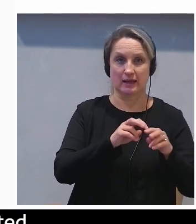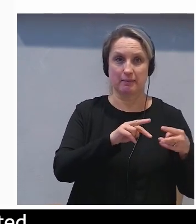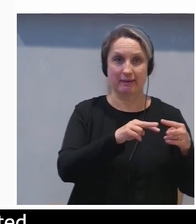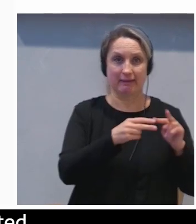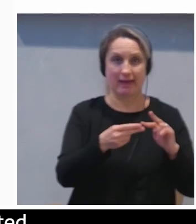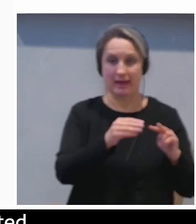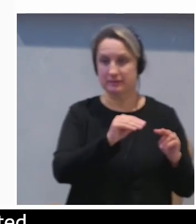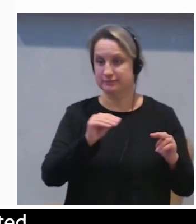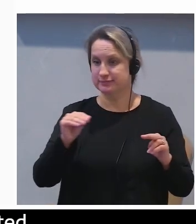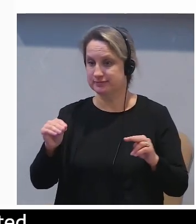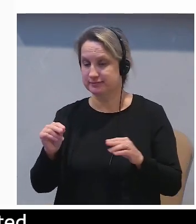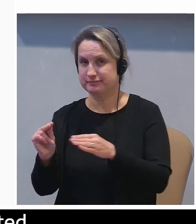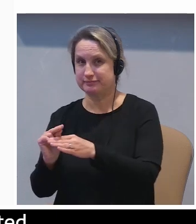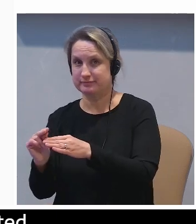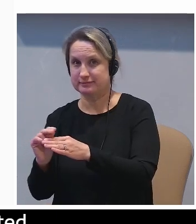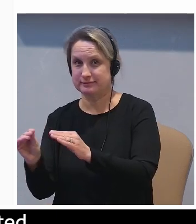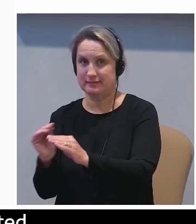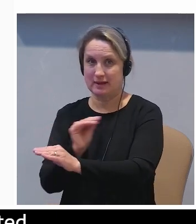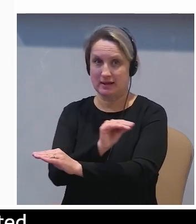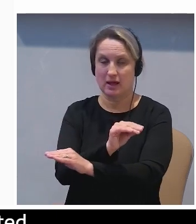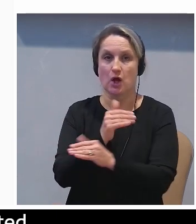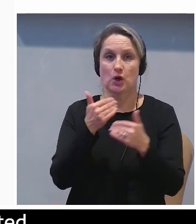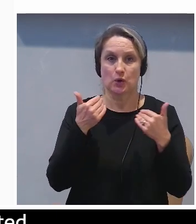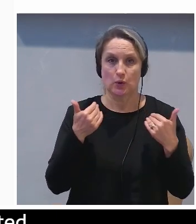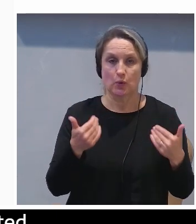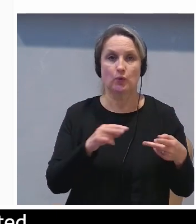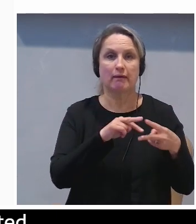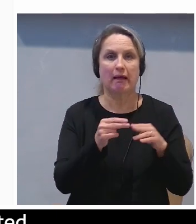lisamisest, aga siin on tegu geeni redigeerimisega.